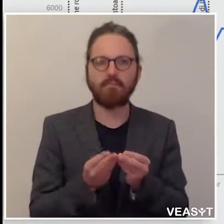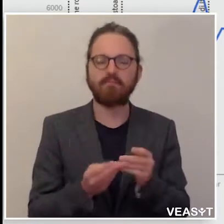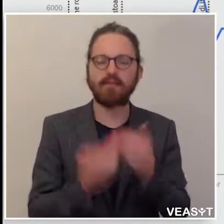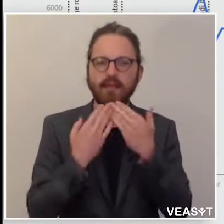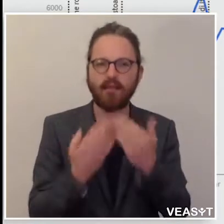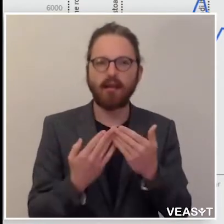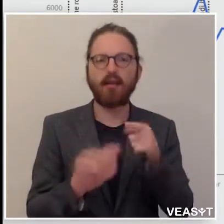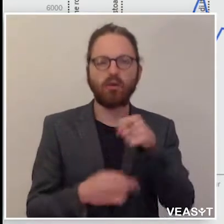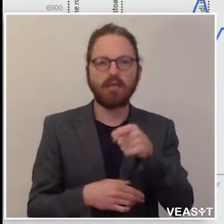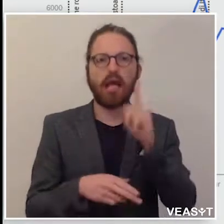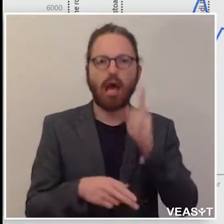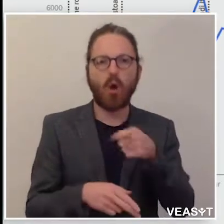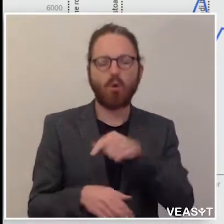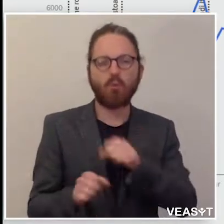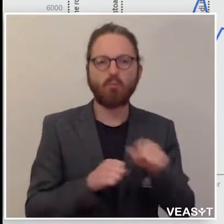il